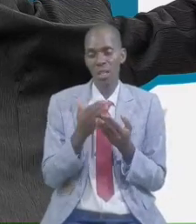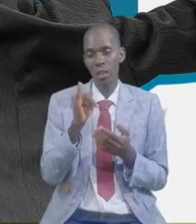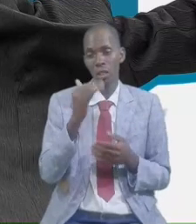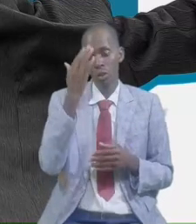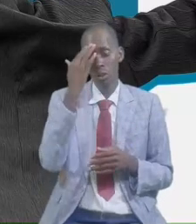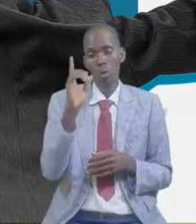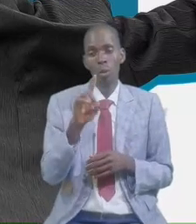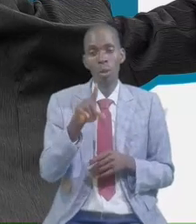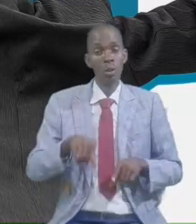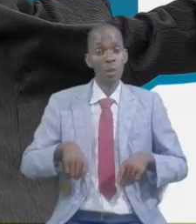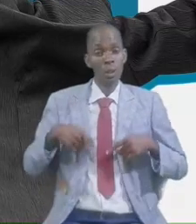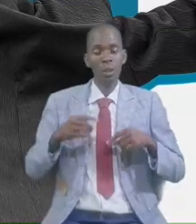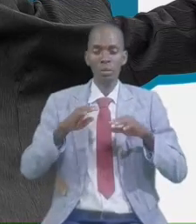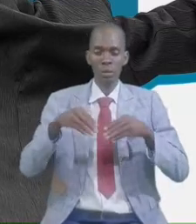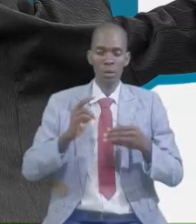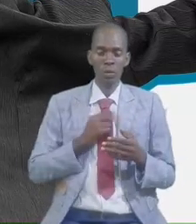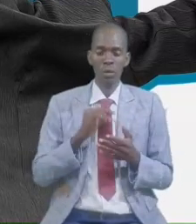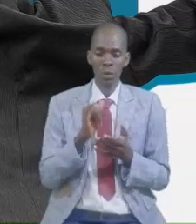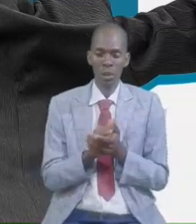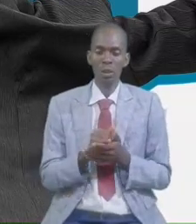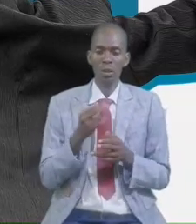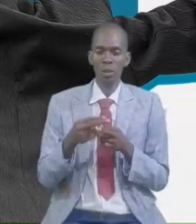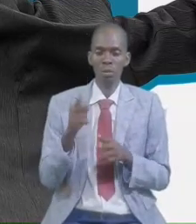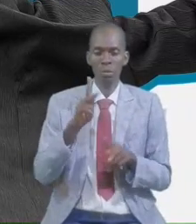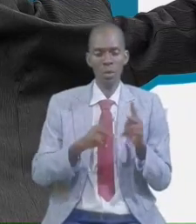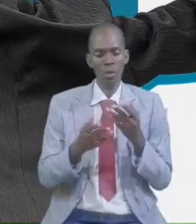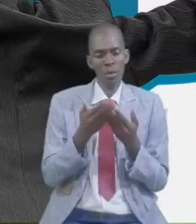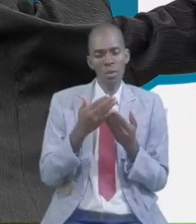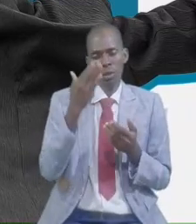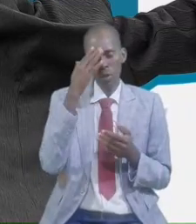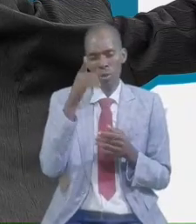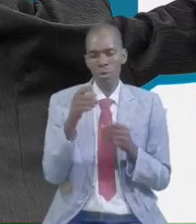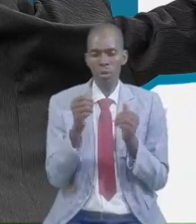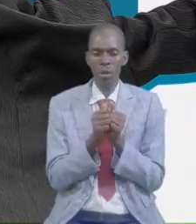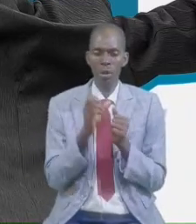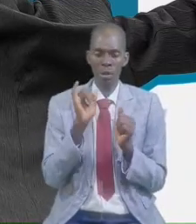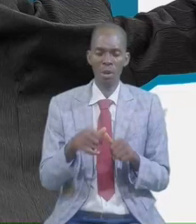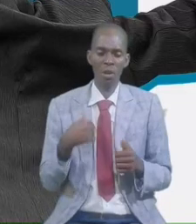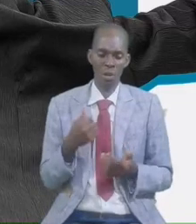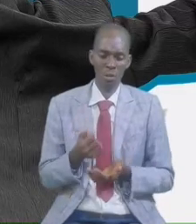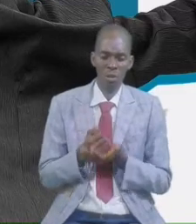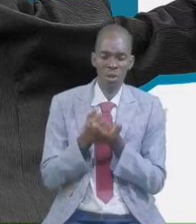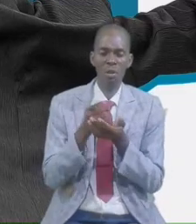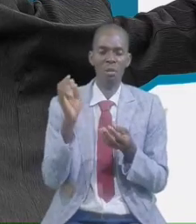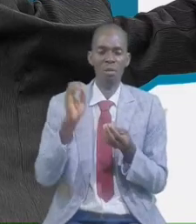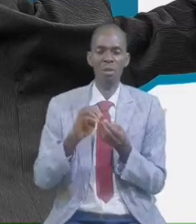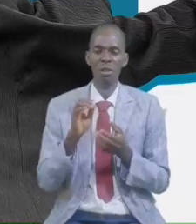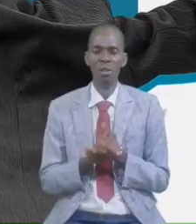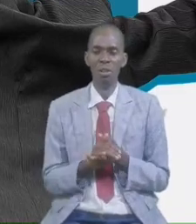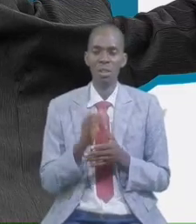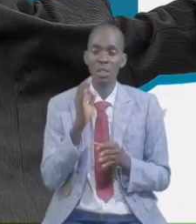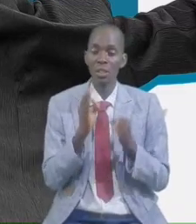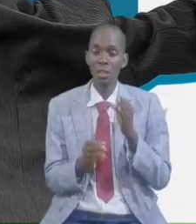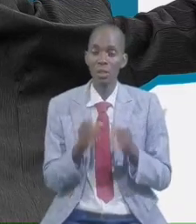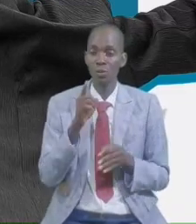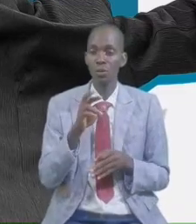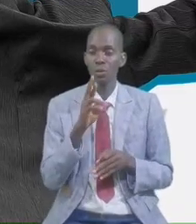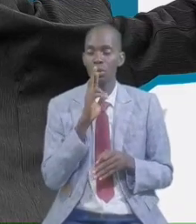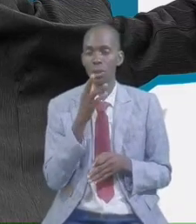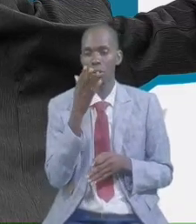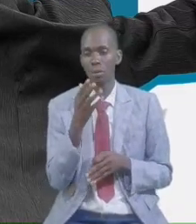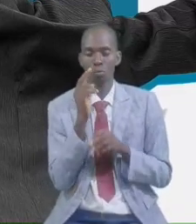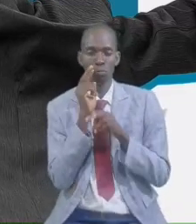main, gardez toujours la main levée si personne n'est venu vers vous. Et donnez les informations correctes qui vous seront demandées.